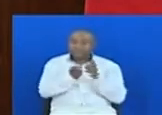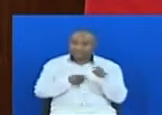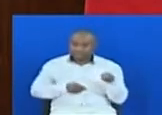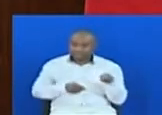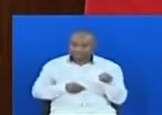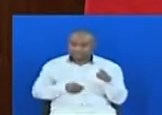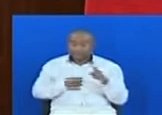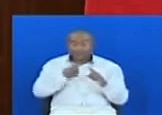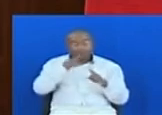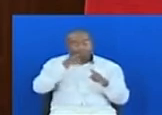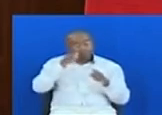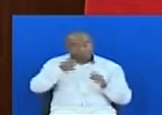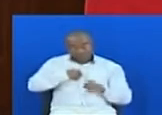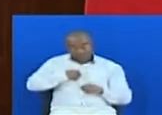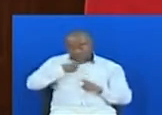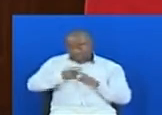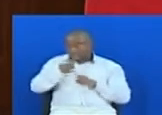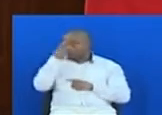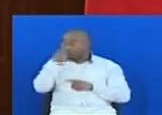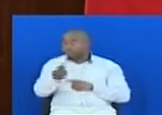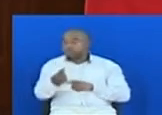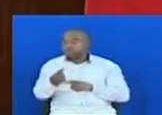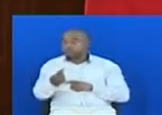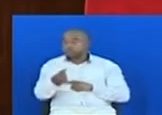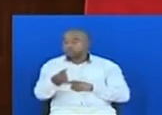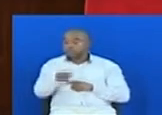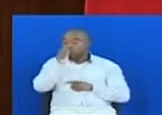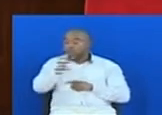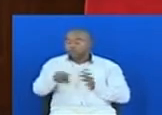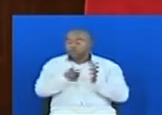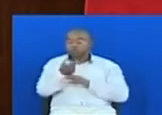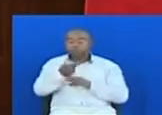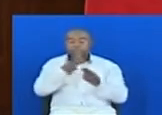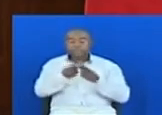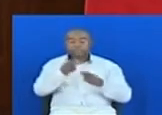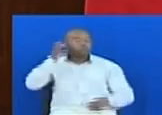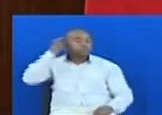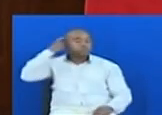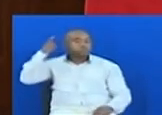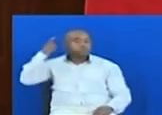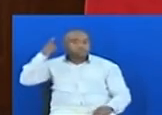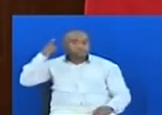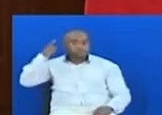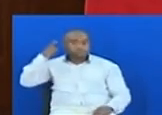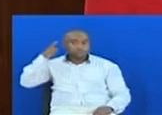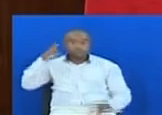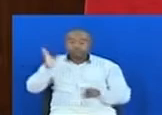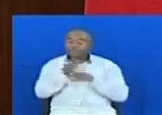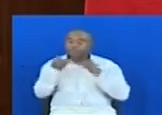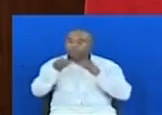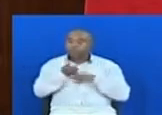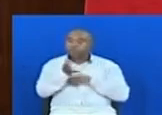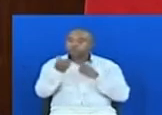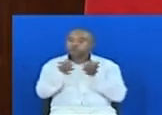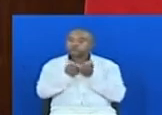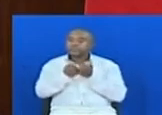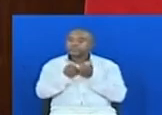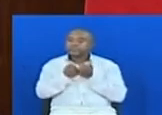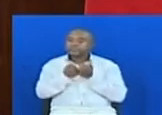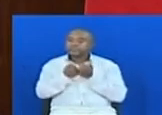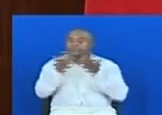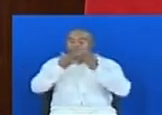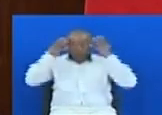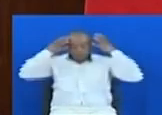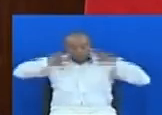kwa mara ya kwanza hata wenzetu wa Muhimbili, madaktari wa Muhimbili, tumepewa taarifa kwamba wameweza kutengeneza PPE.